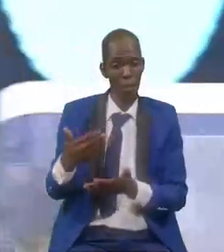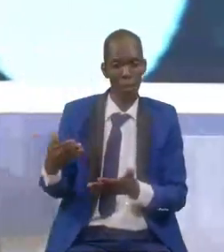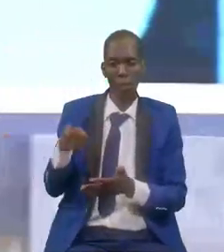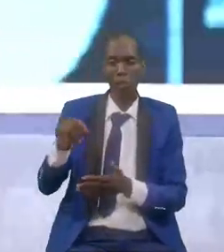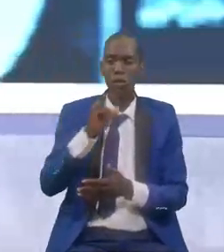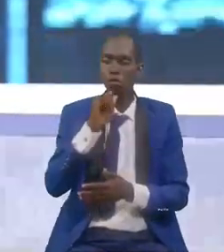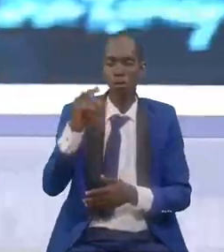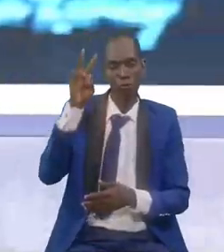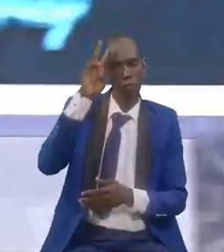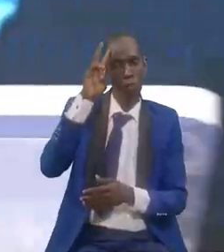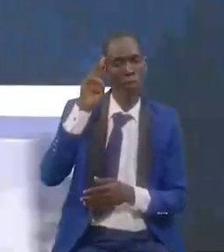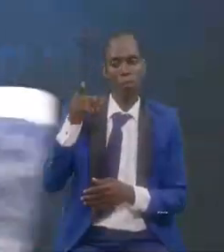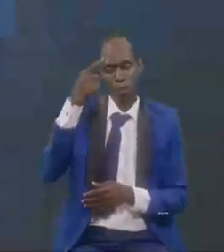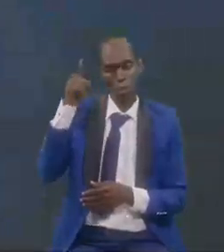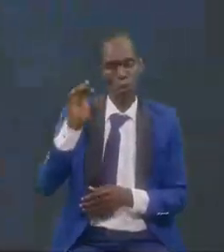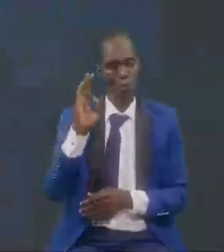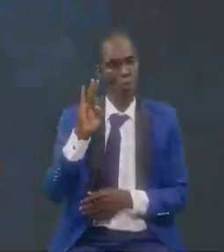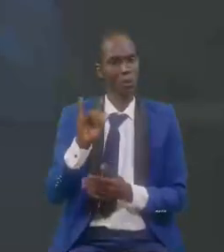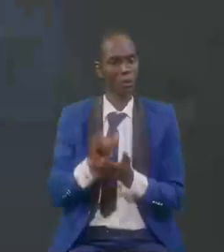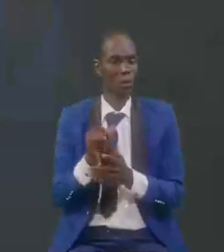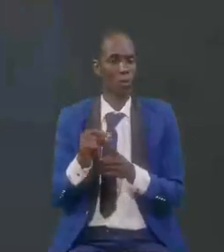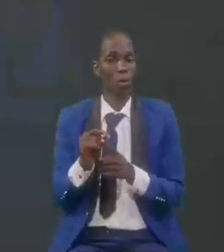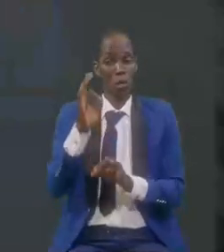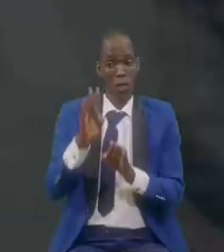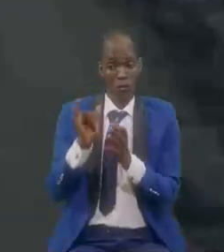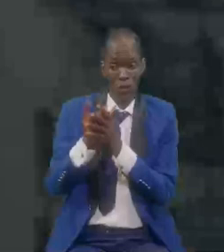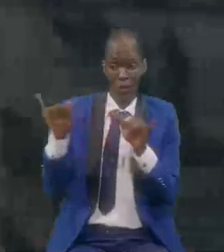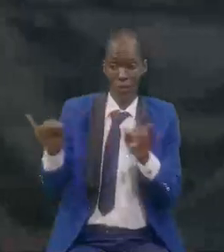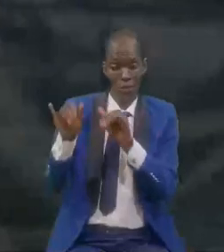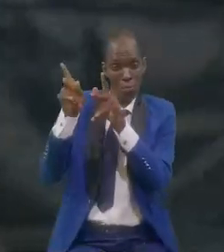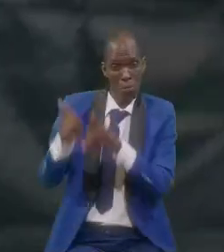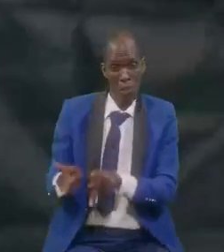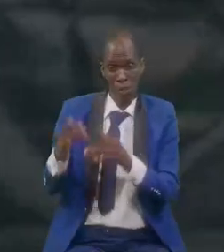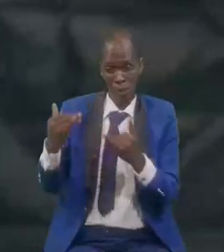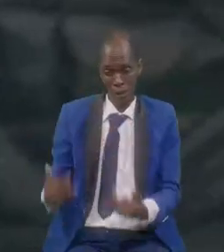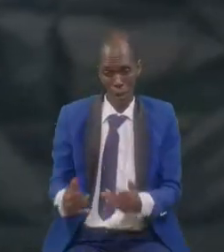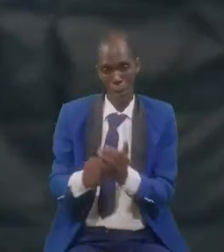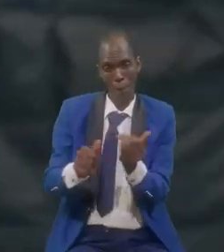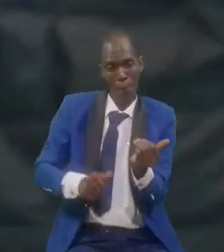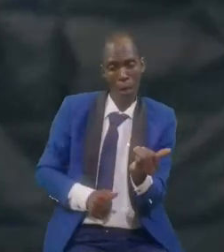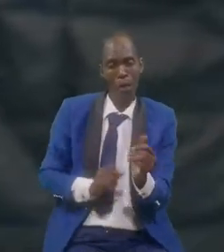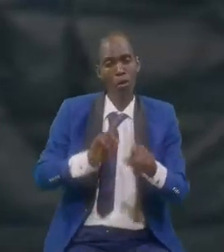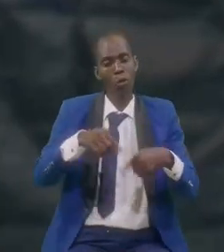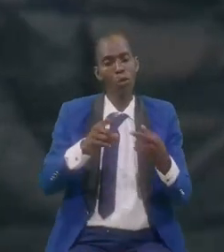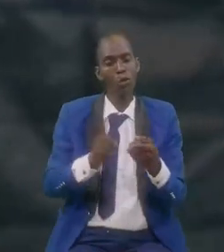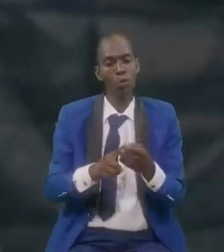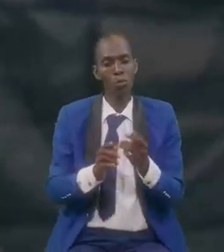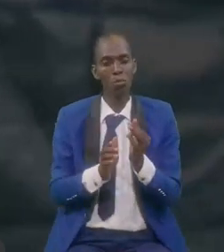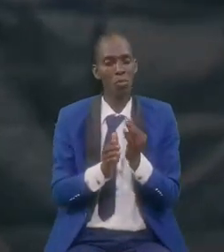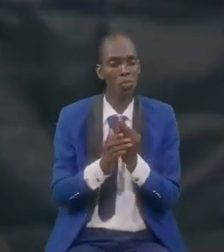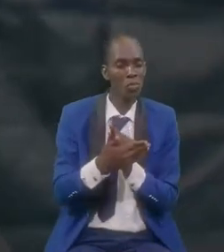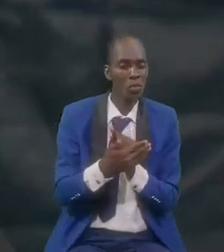cela. Maintenant, s'il va dans l'adultère, dans la fornication,